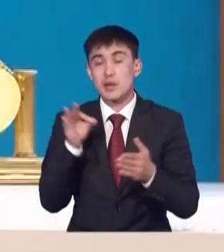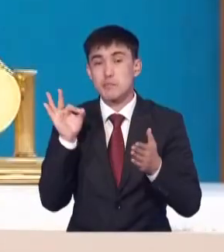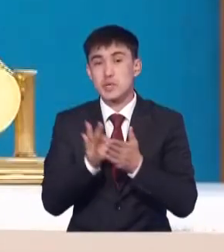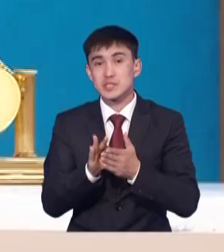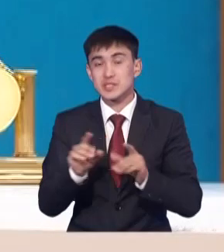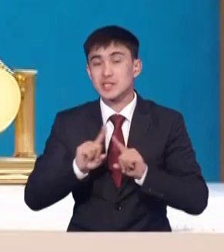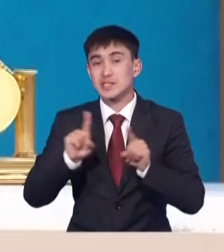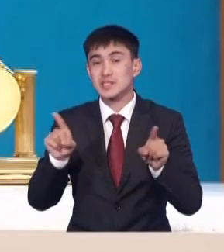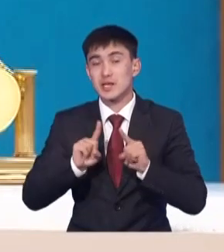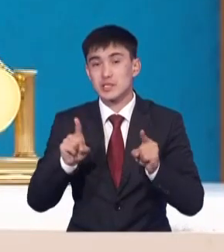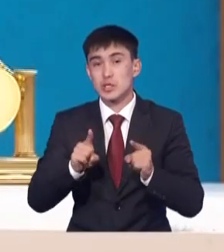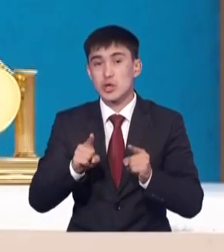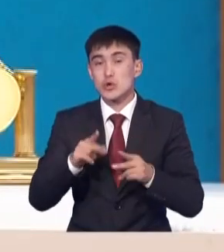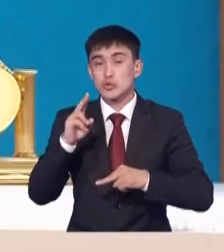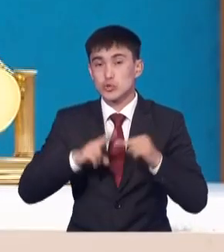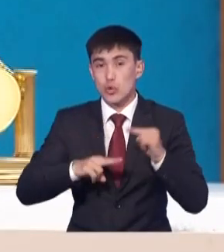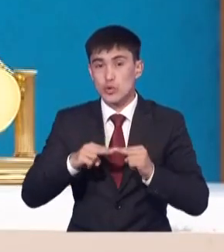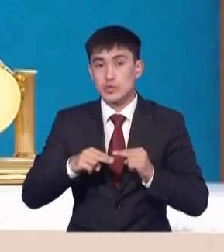– созидать, строить,